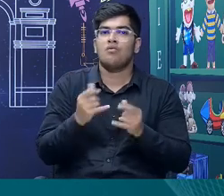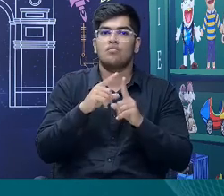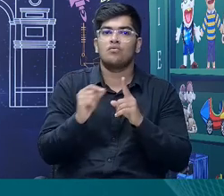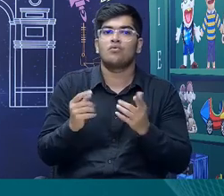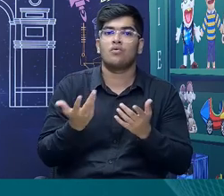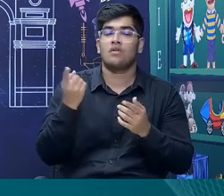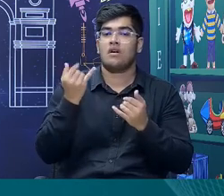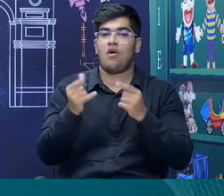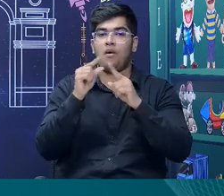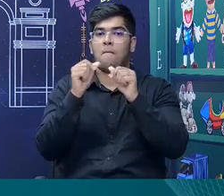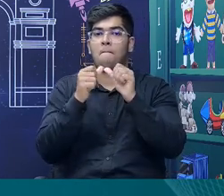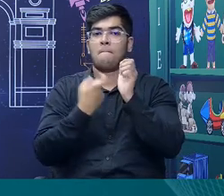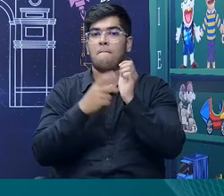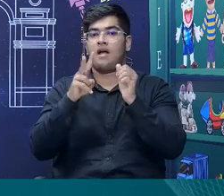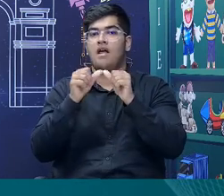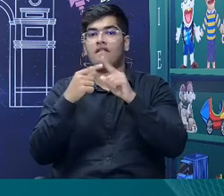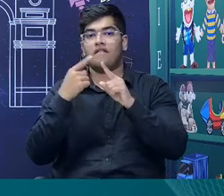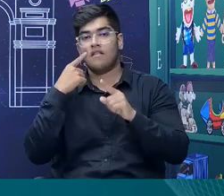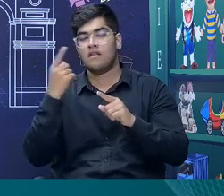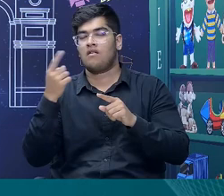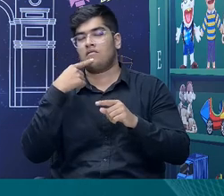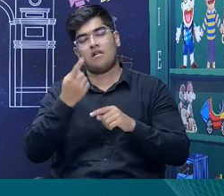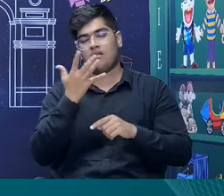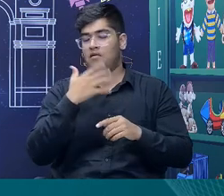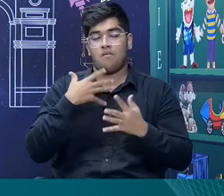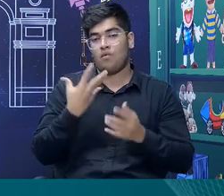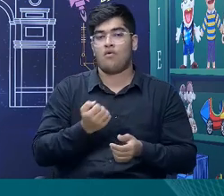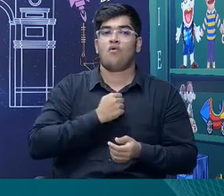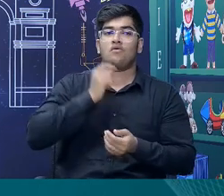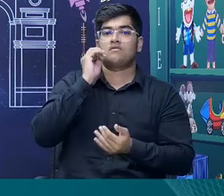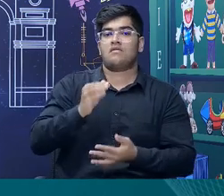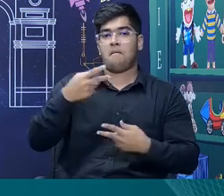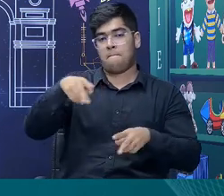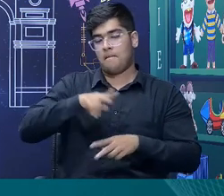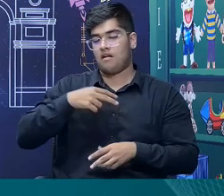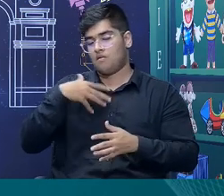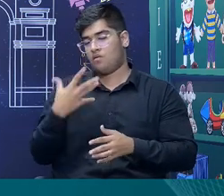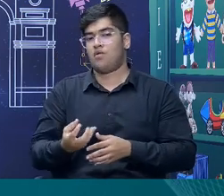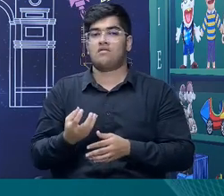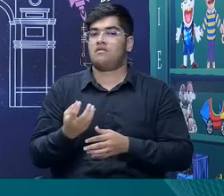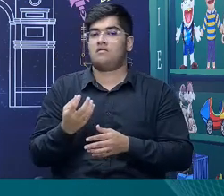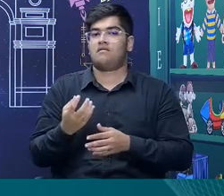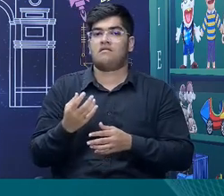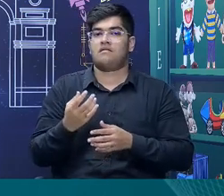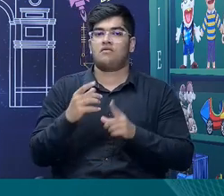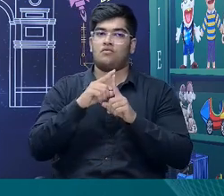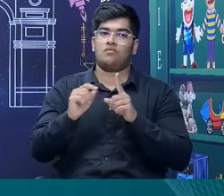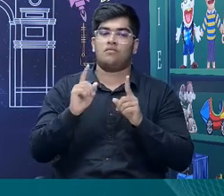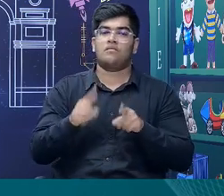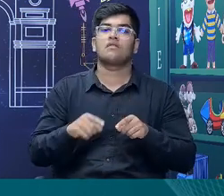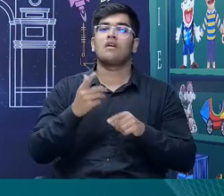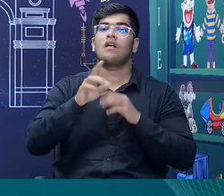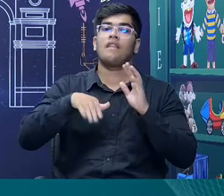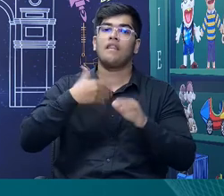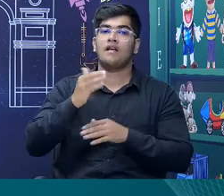मां ही नहीं रही थी उन्होंने कहा की किसी भी तरह मुझे अपना बेटा वापस चाहिए तो शिवा जी ने